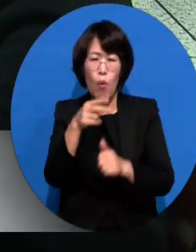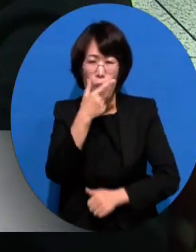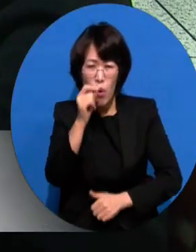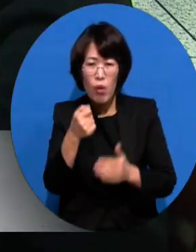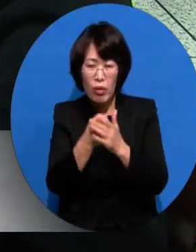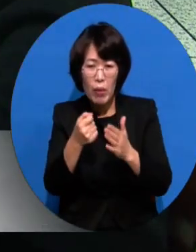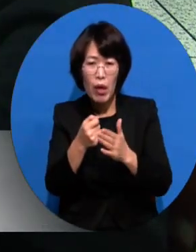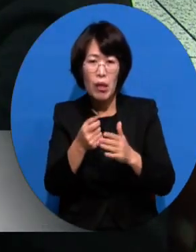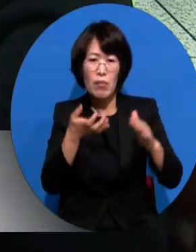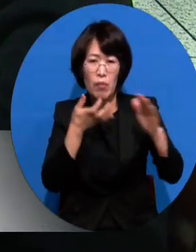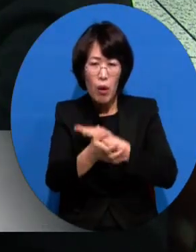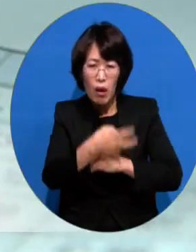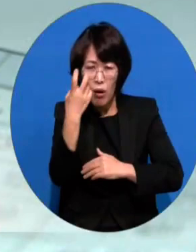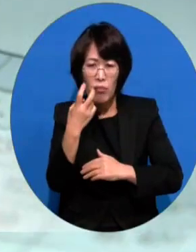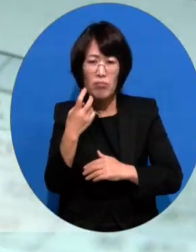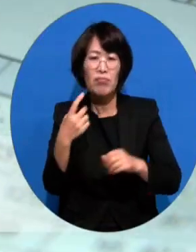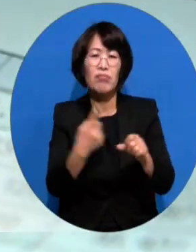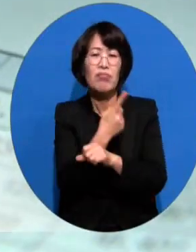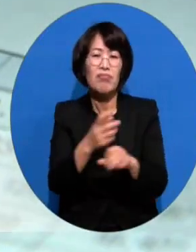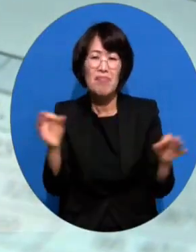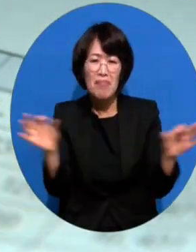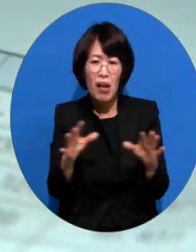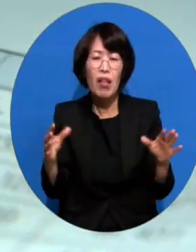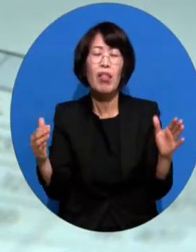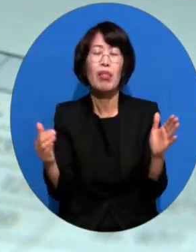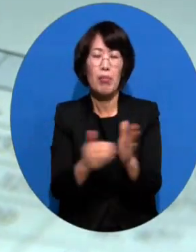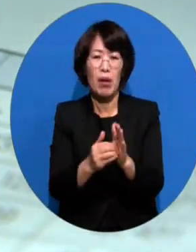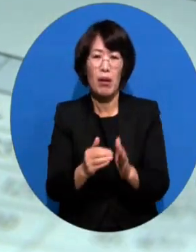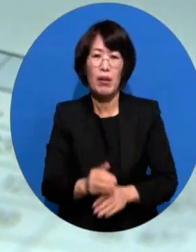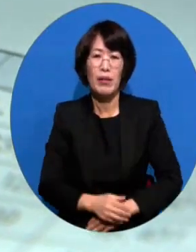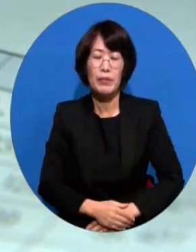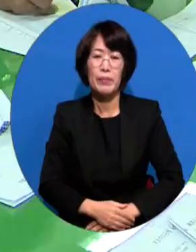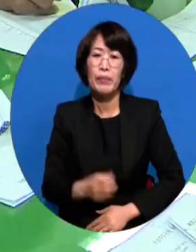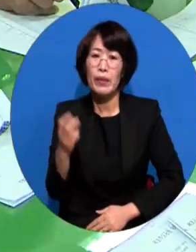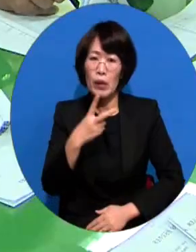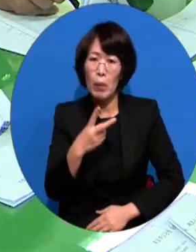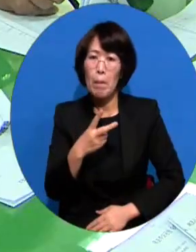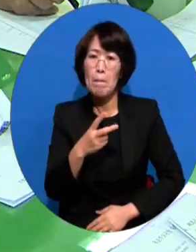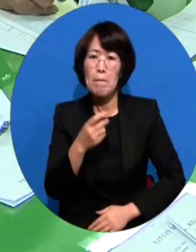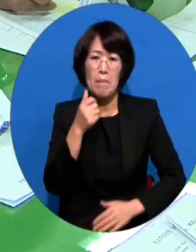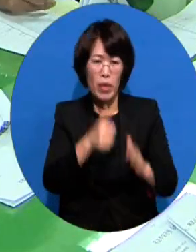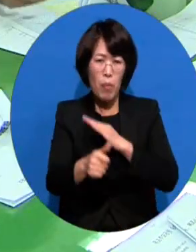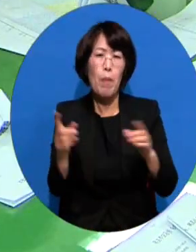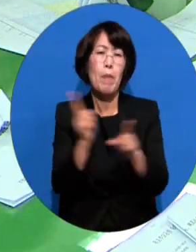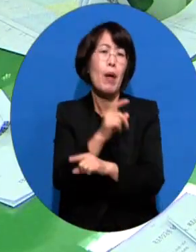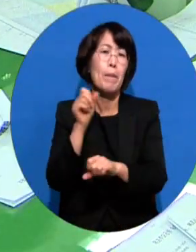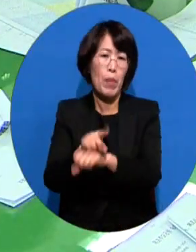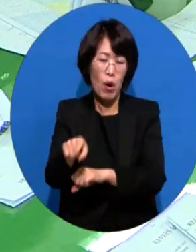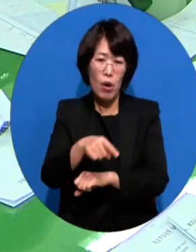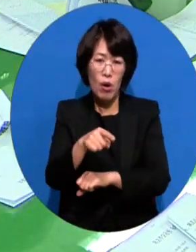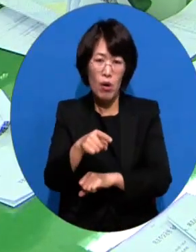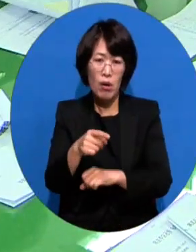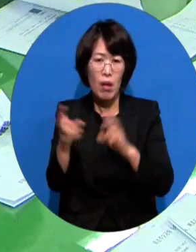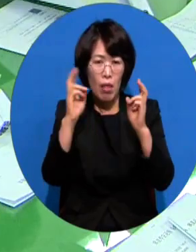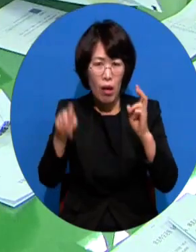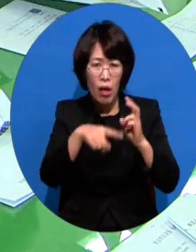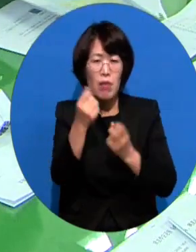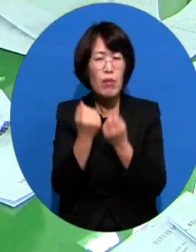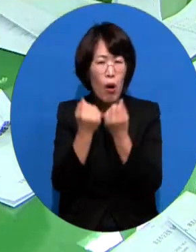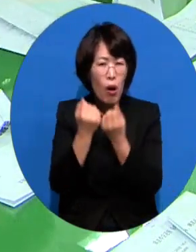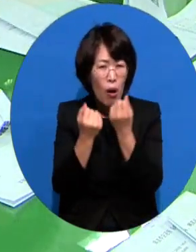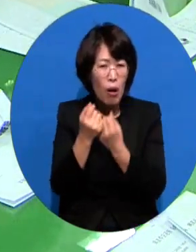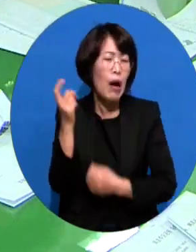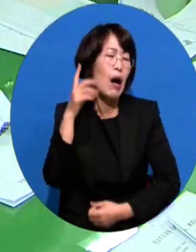보니 현장 점검은 한 시간도 채 안 돼 마무리됐습니다. 또 이미 대표가 바뀌어버린 화장장 위탁사에 해명을 듣는